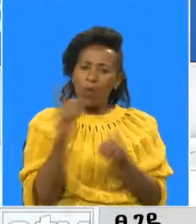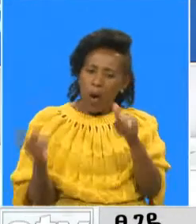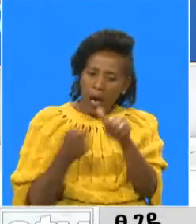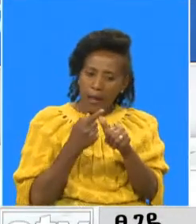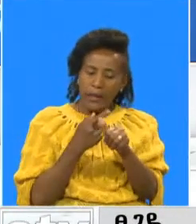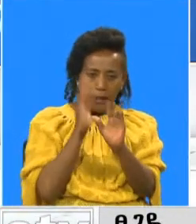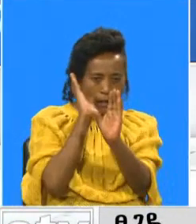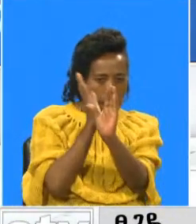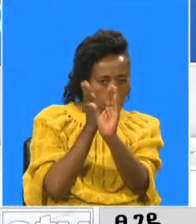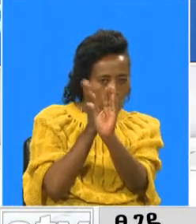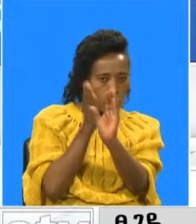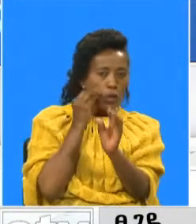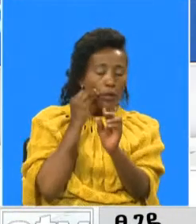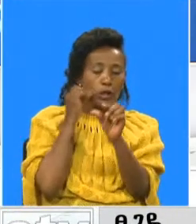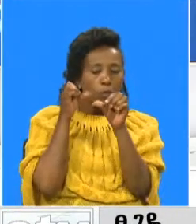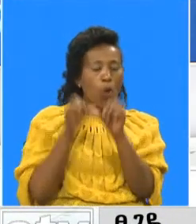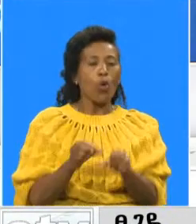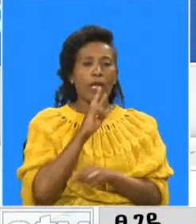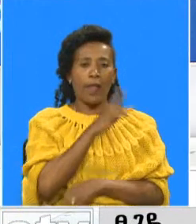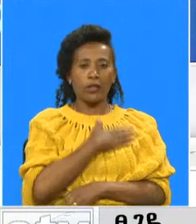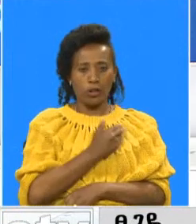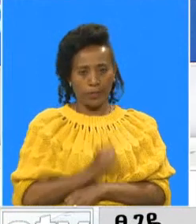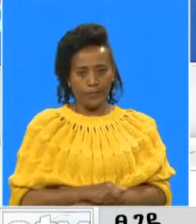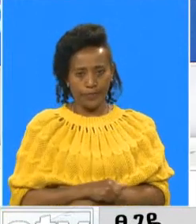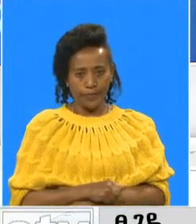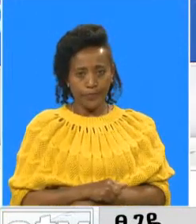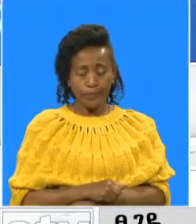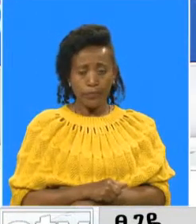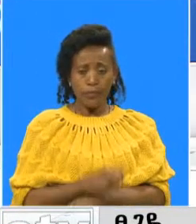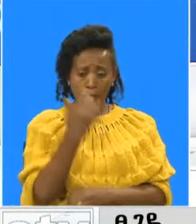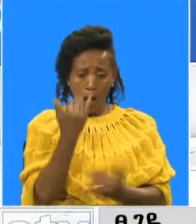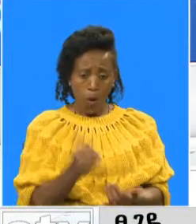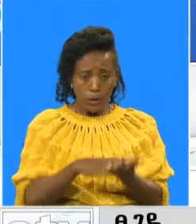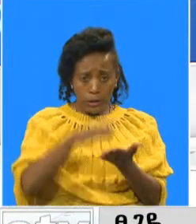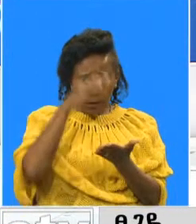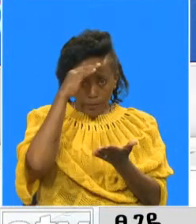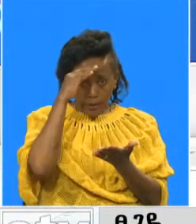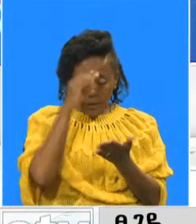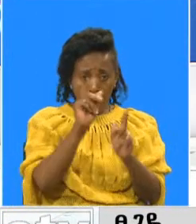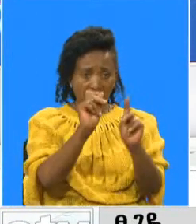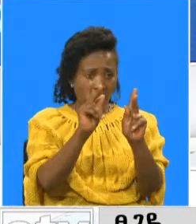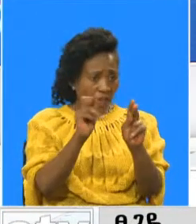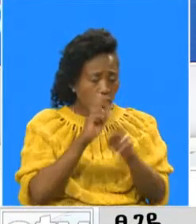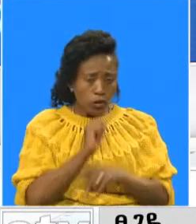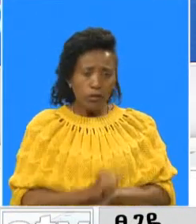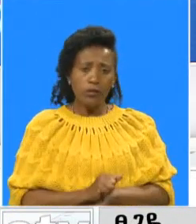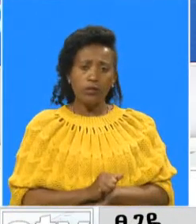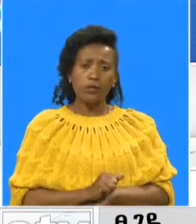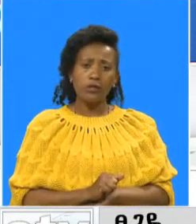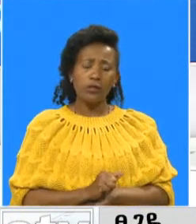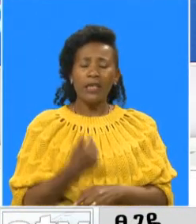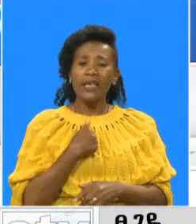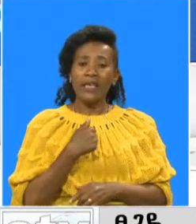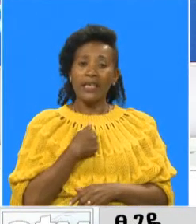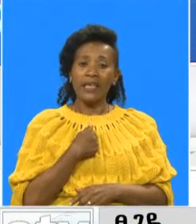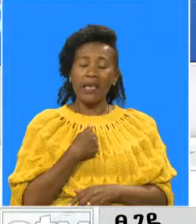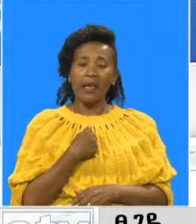አንደኛ ሳይኮሎጂካሊ ቤት ውስጥ መሆናችን፣ አሁን ትምህርት በቴሌቪዥን ስጡ።